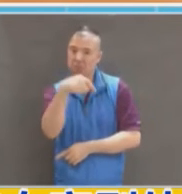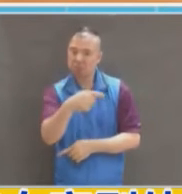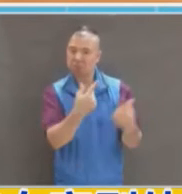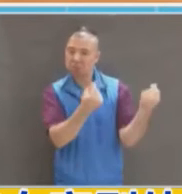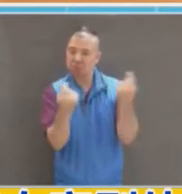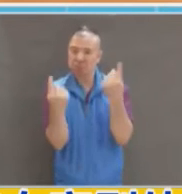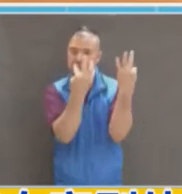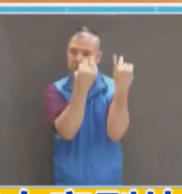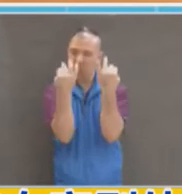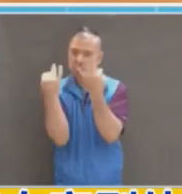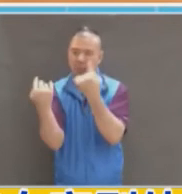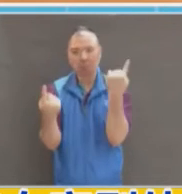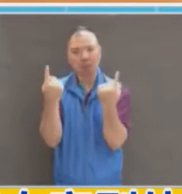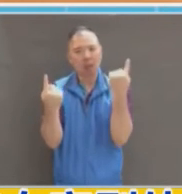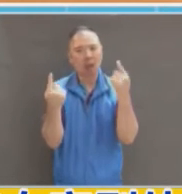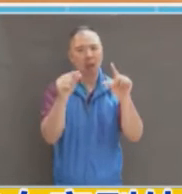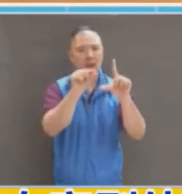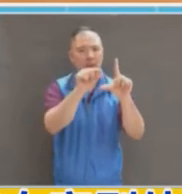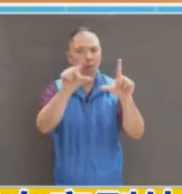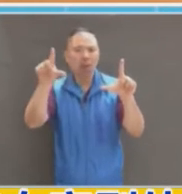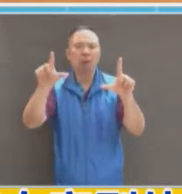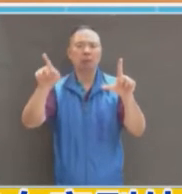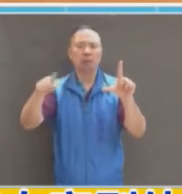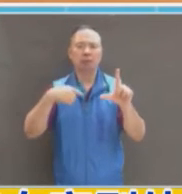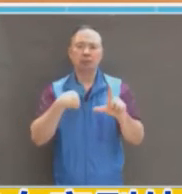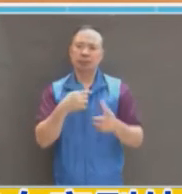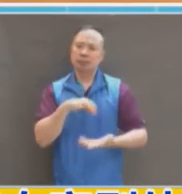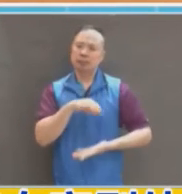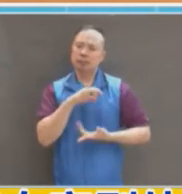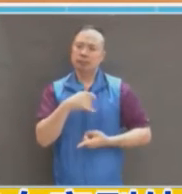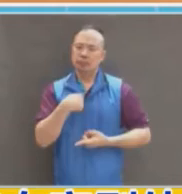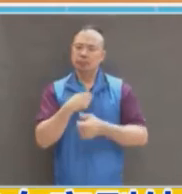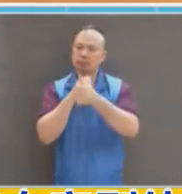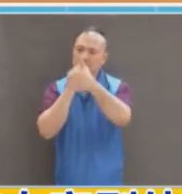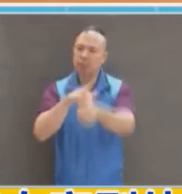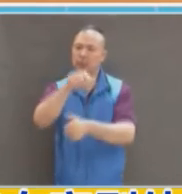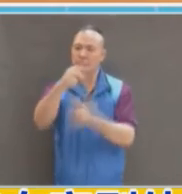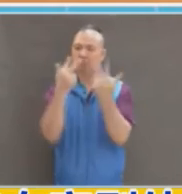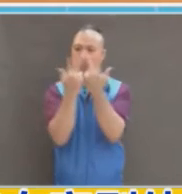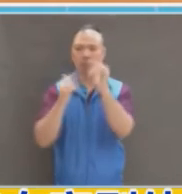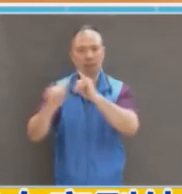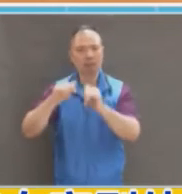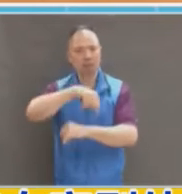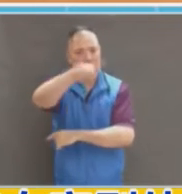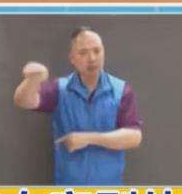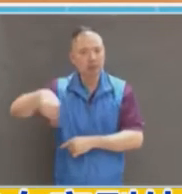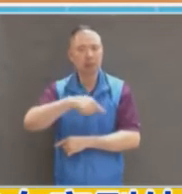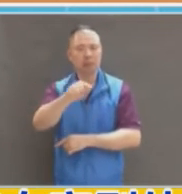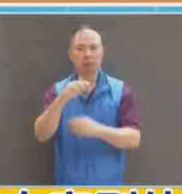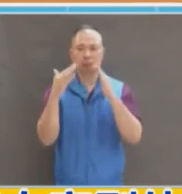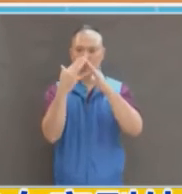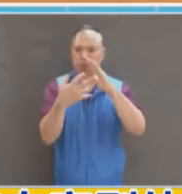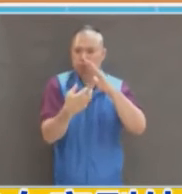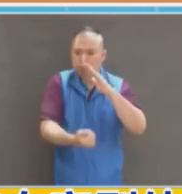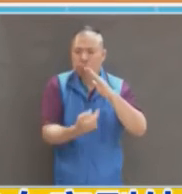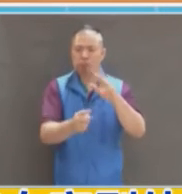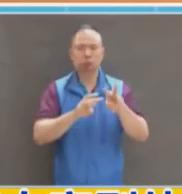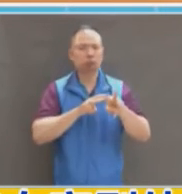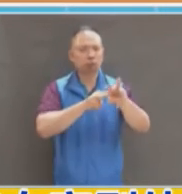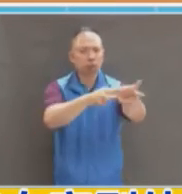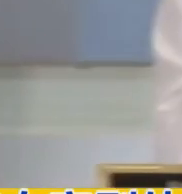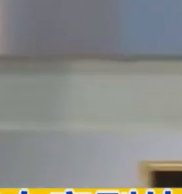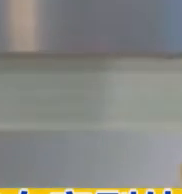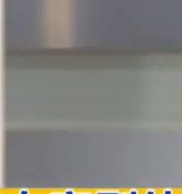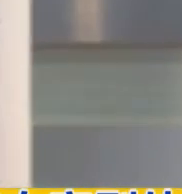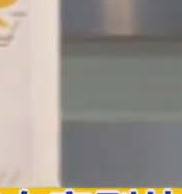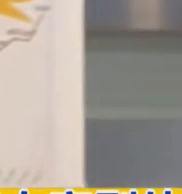U-bike 我们绿色的 U-bike 的线是我们上周的平均的整个 U-bike